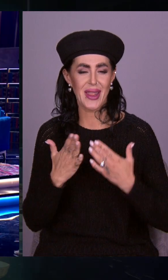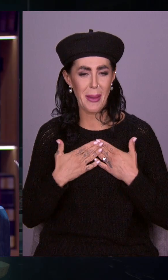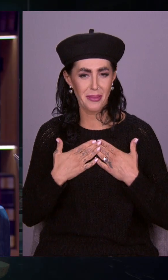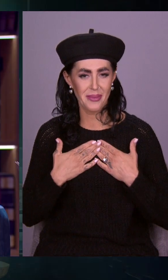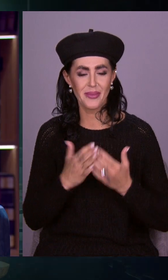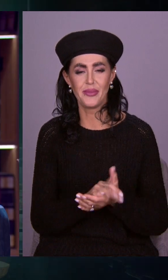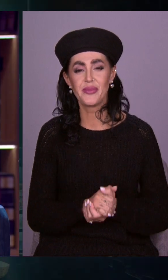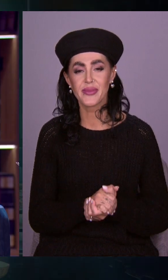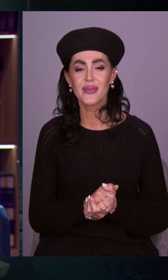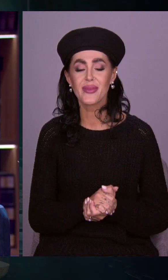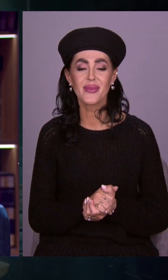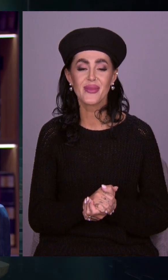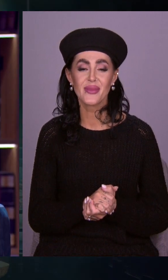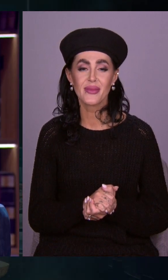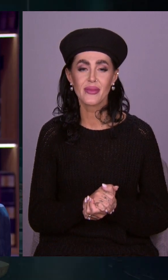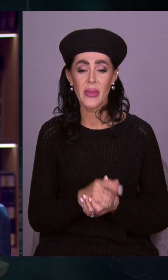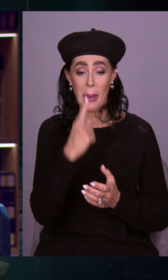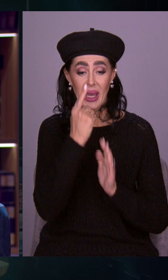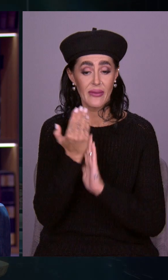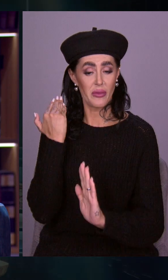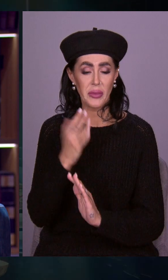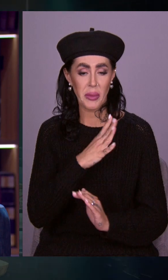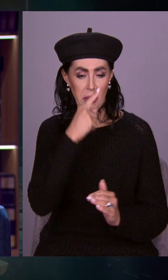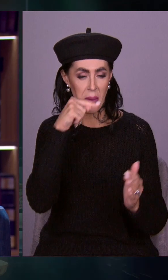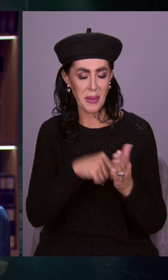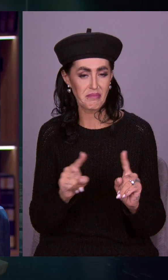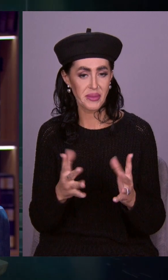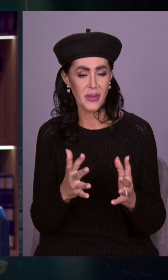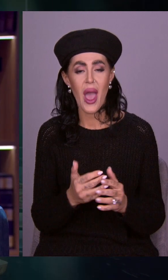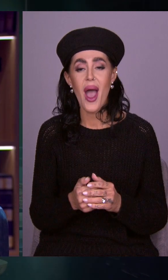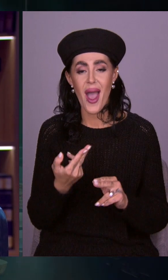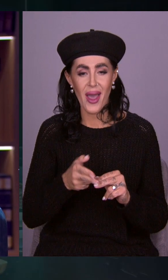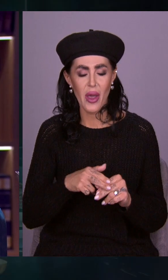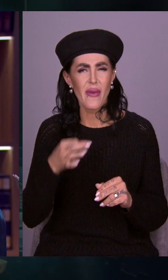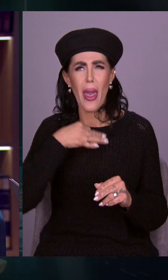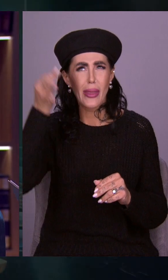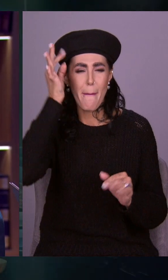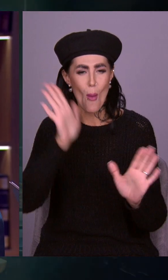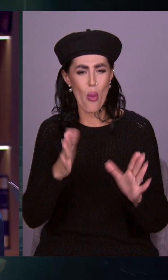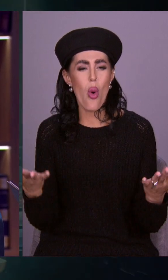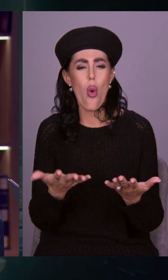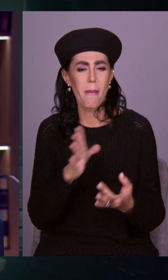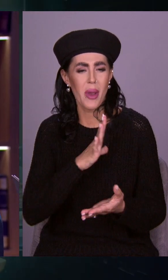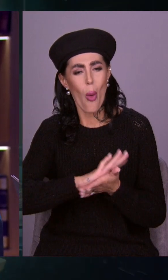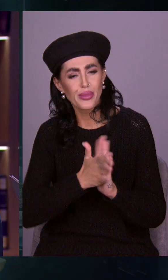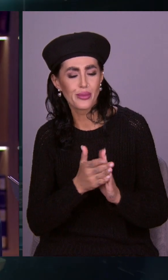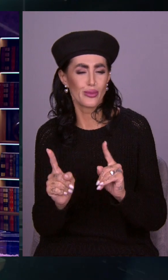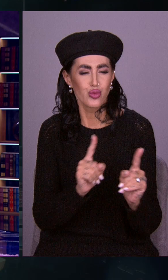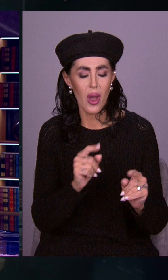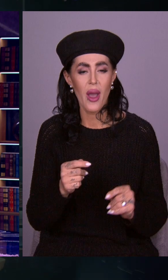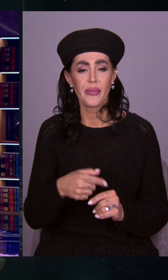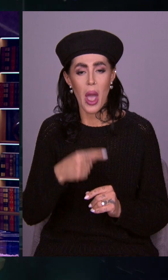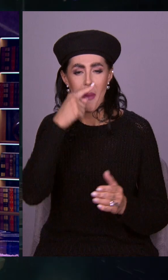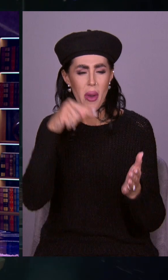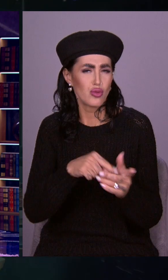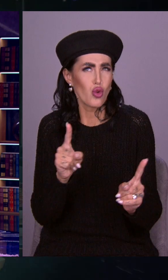І знаєш, от зовсім нещодавно теж був такий прикол, не пам'ятаю, що за обставини були, я там щось, ну там, мабуть,